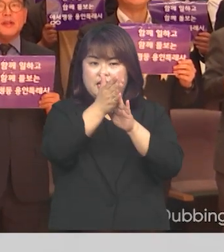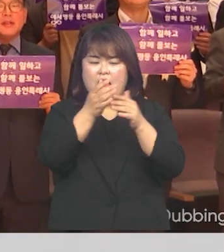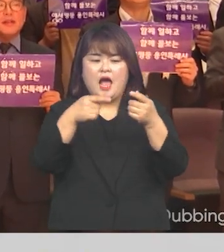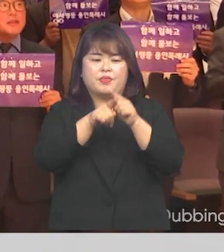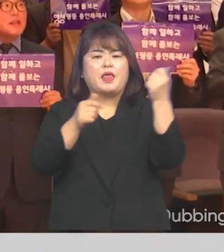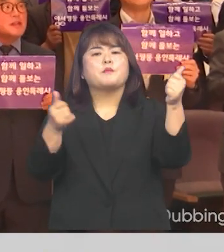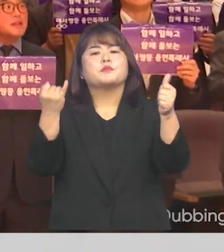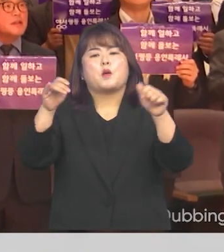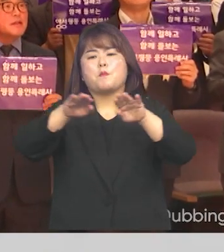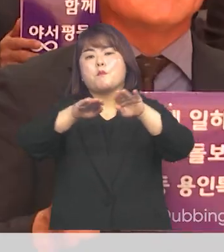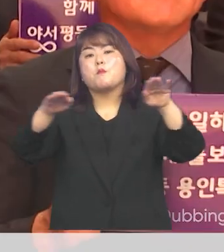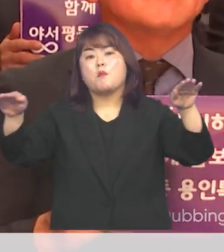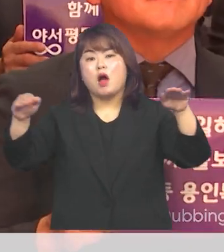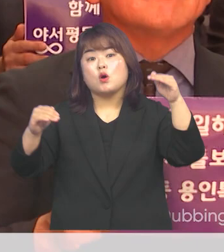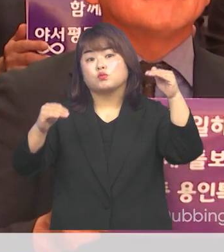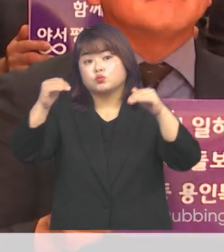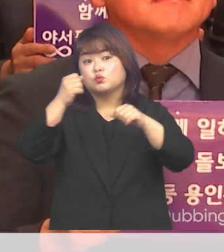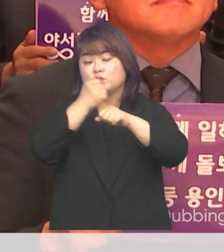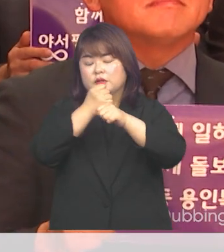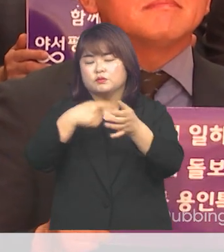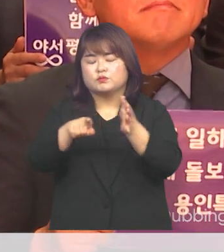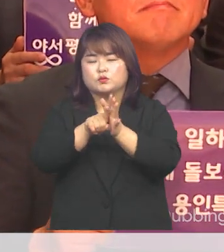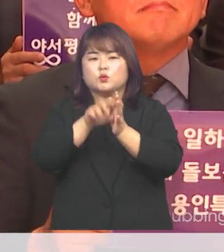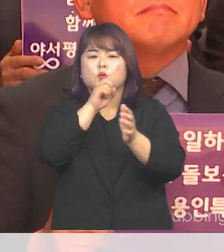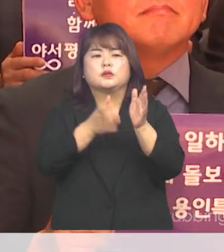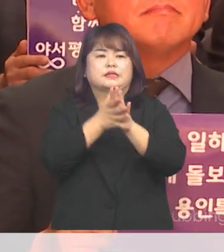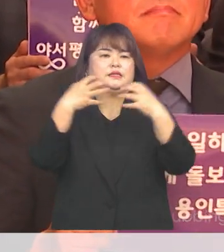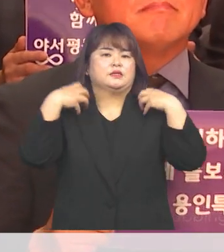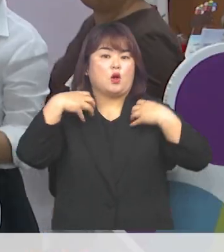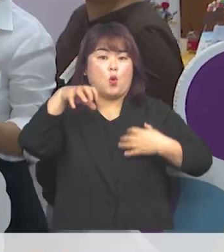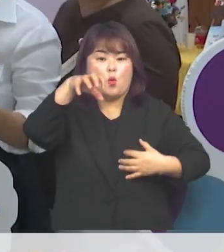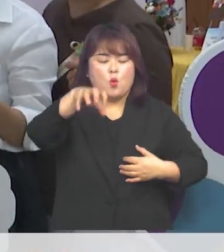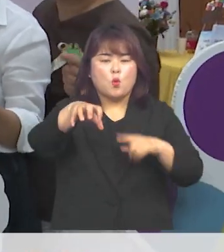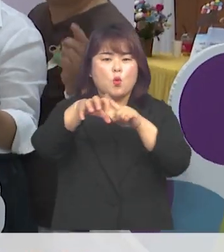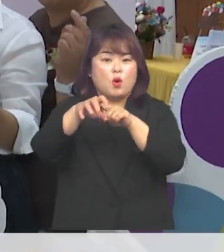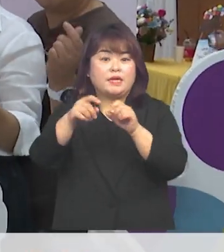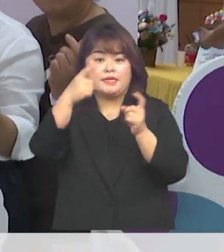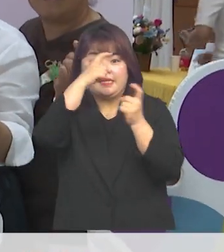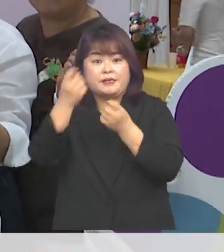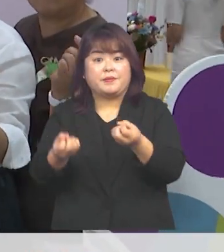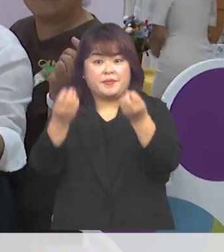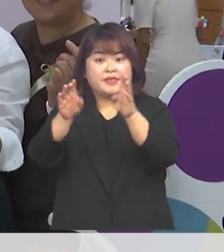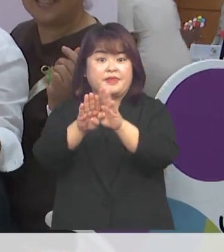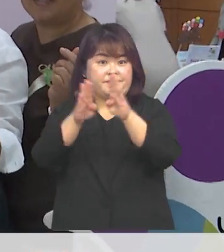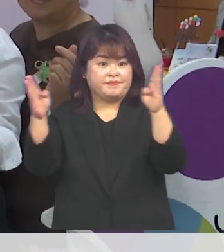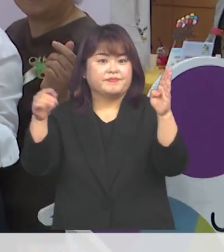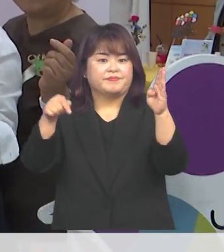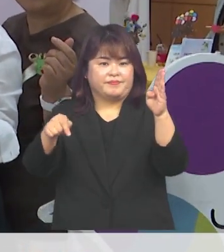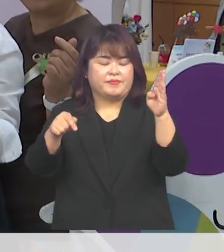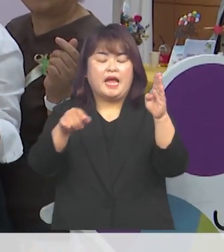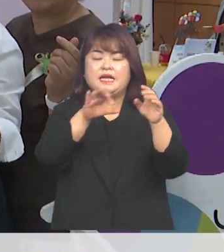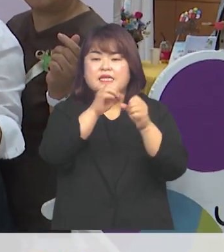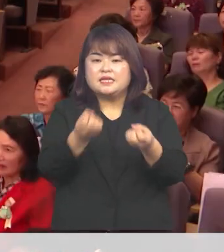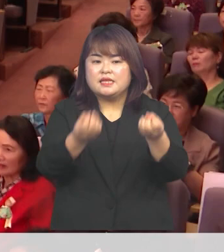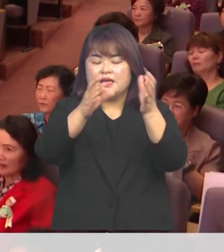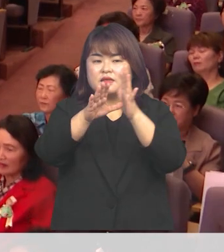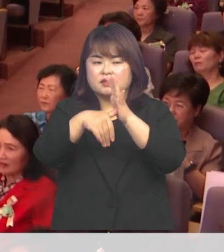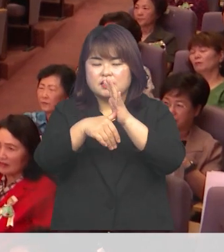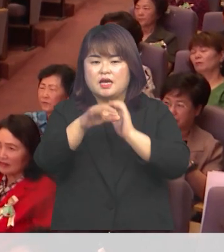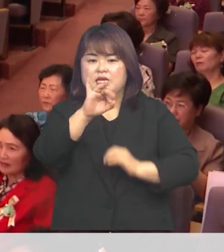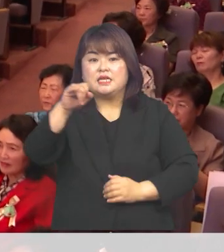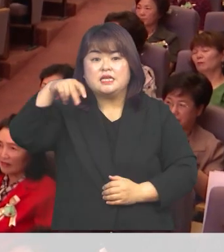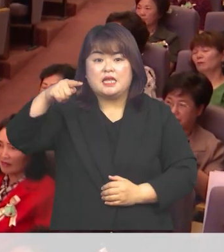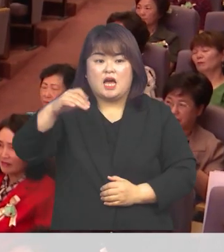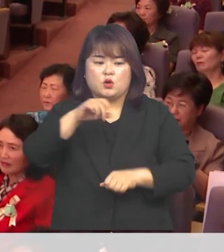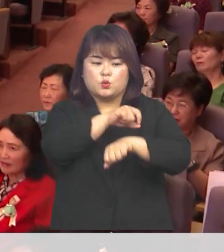용인특례시는 양성평등 주간을 맞아 1일 시청 에이스홀에서 양성평등 주간 기념식을 개최하였습니다. 이날